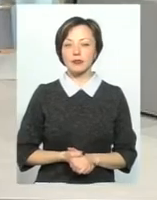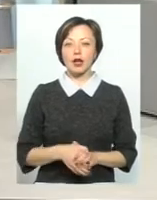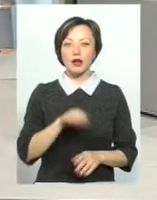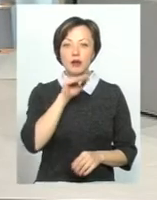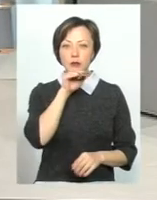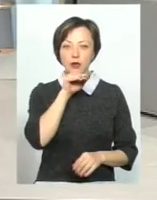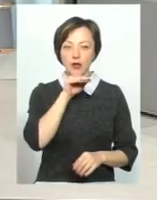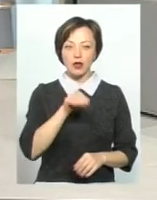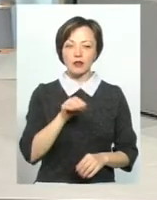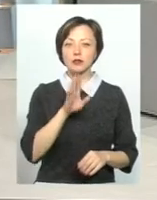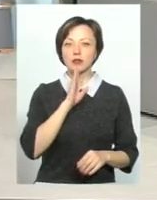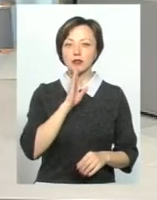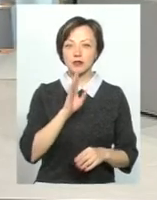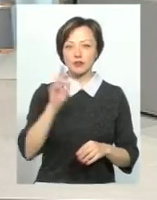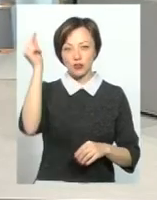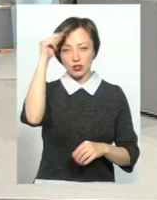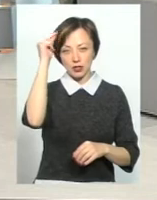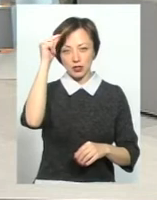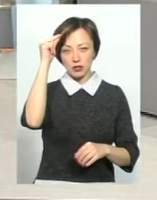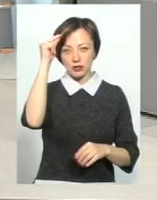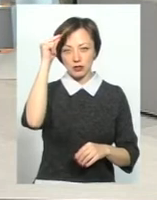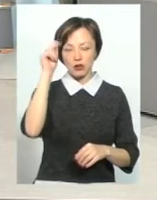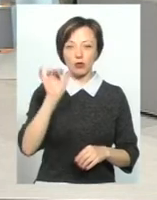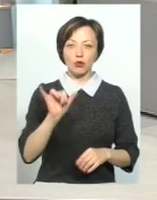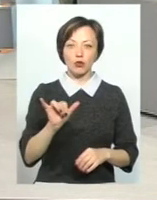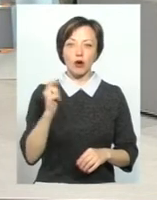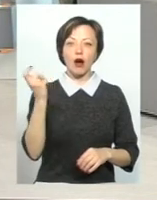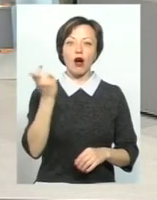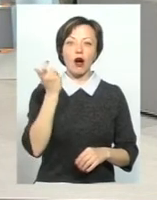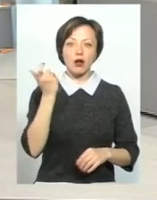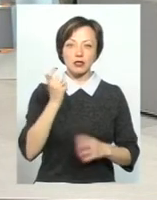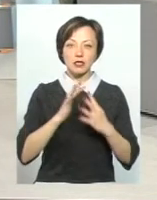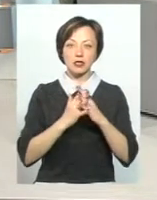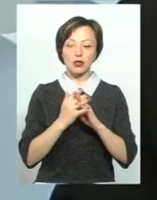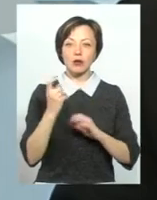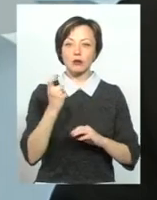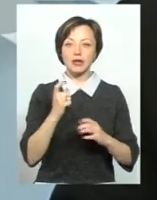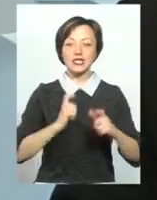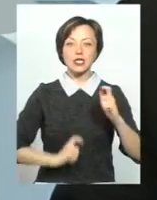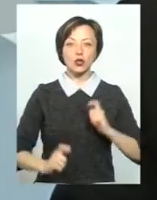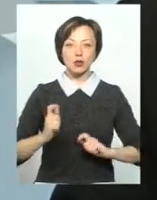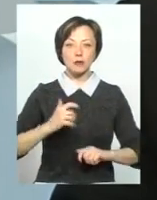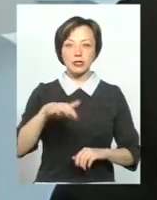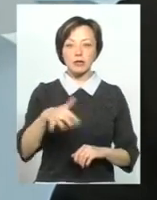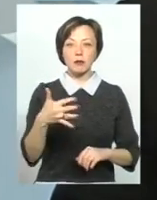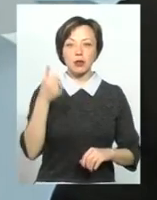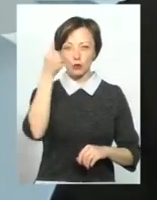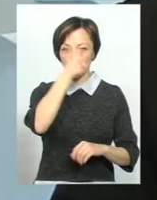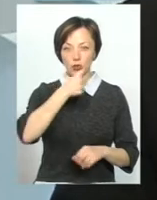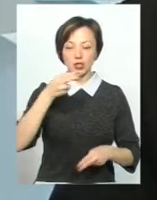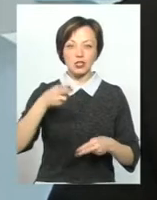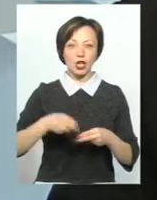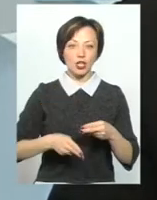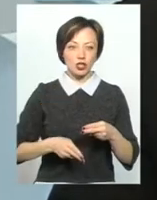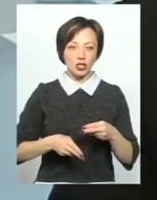Професорка Ху Вен-Сю, яка вчилась в Харківському сільськогосподарському інституті, в 55-му році